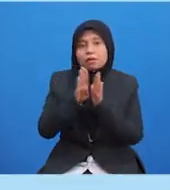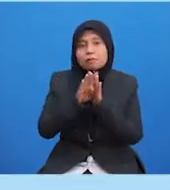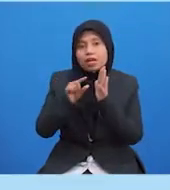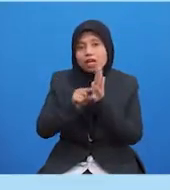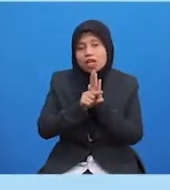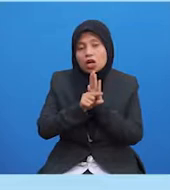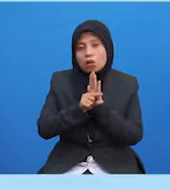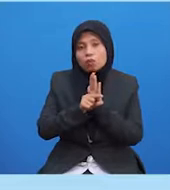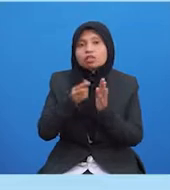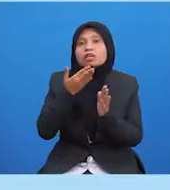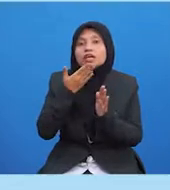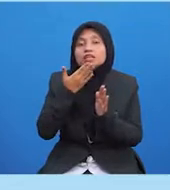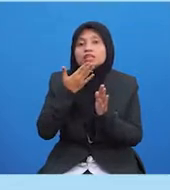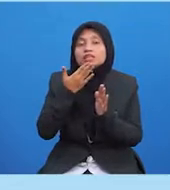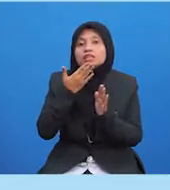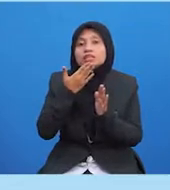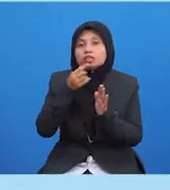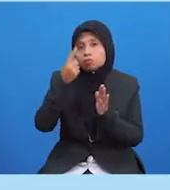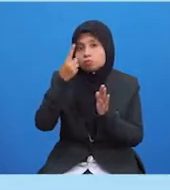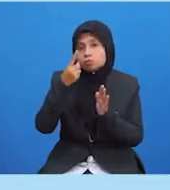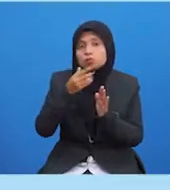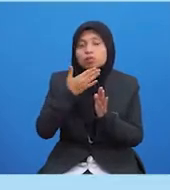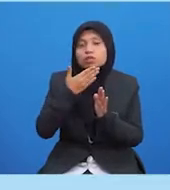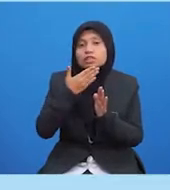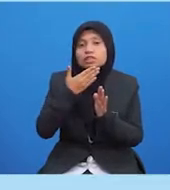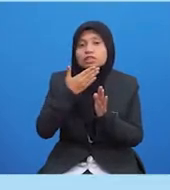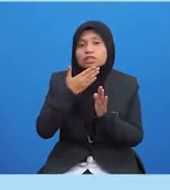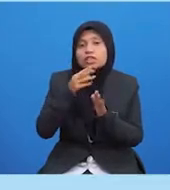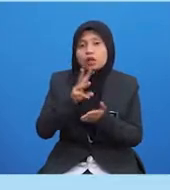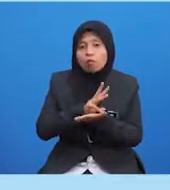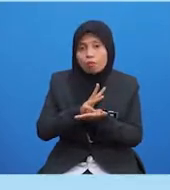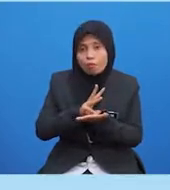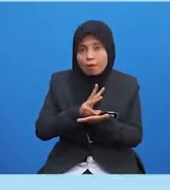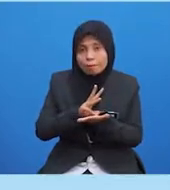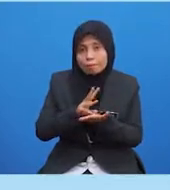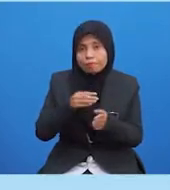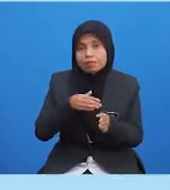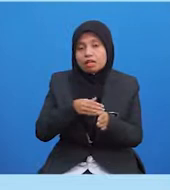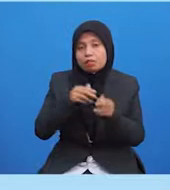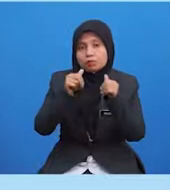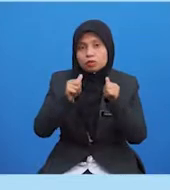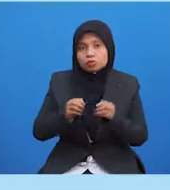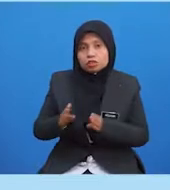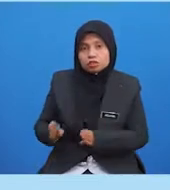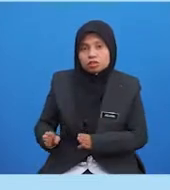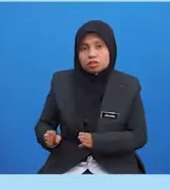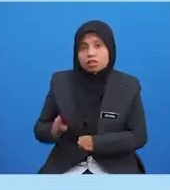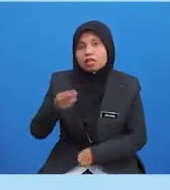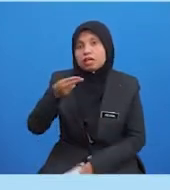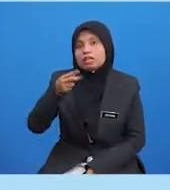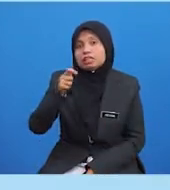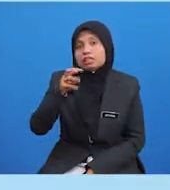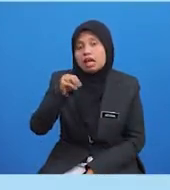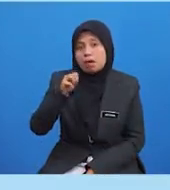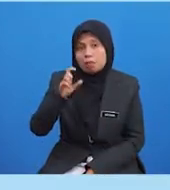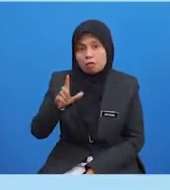color light green bagi latar belakang laman web dalam atur cara HTML.